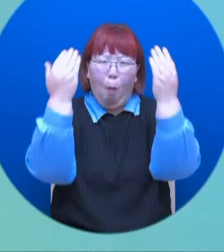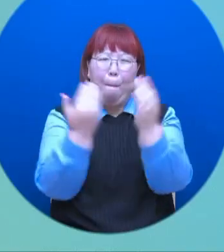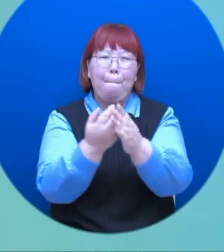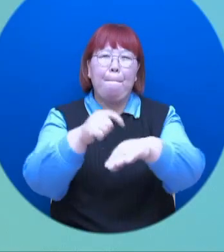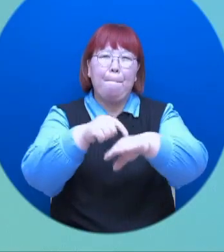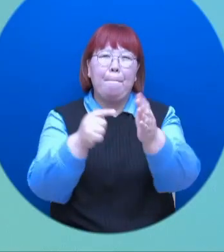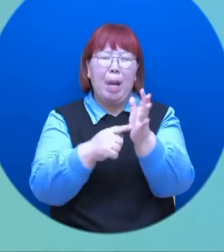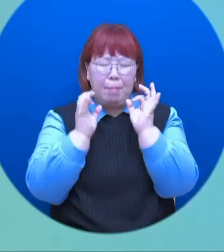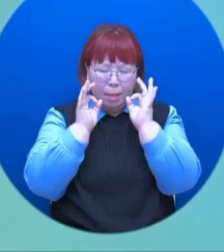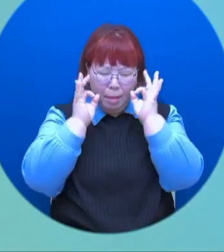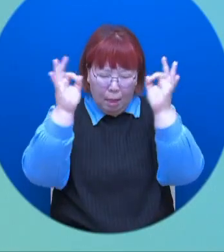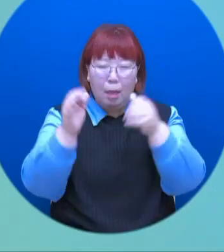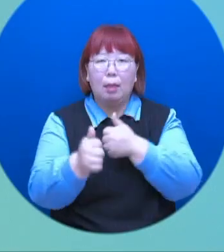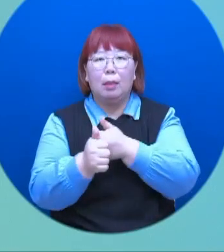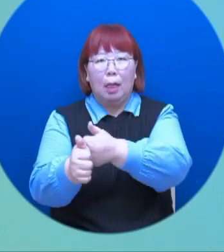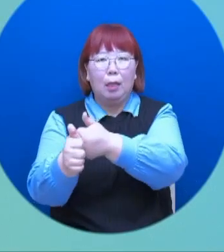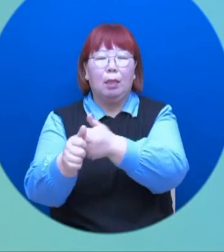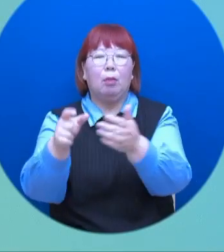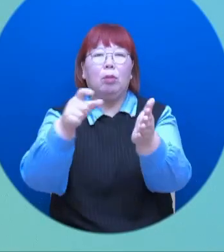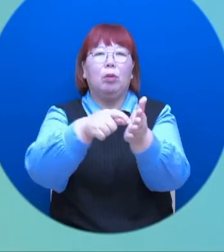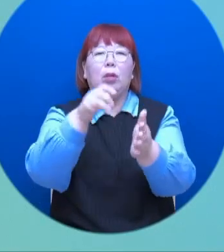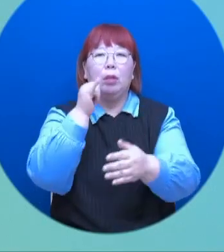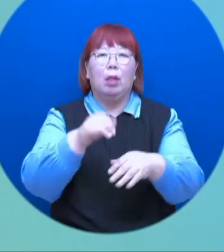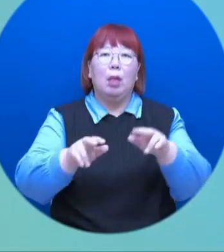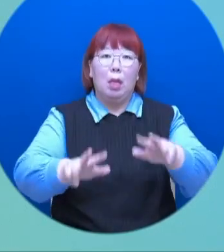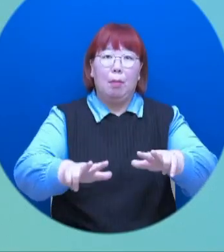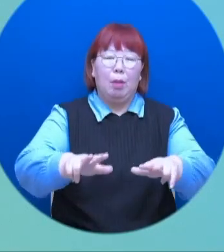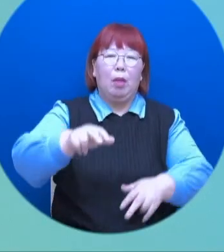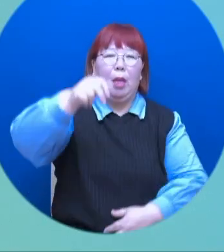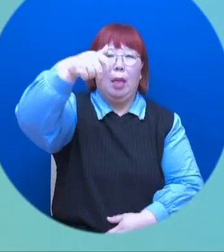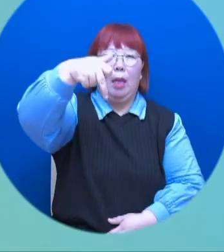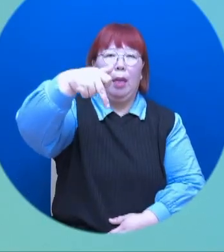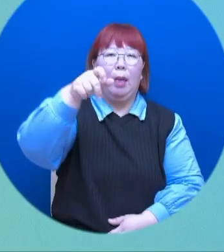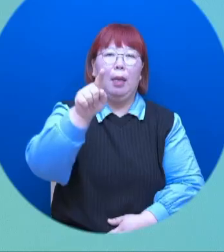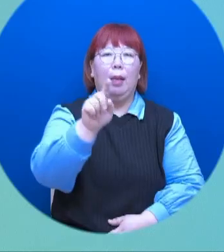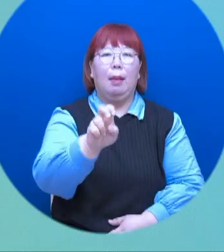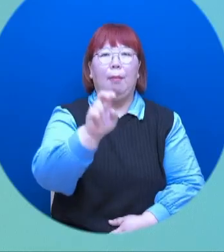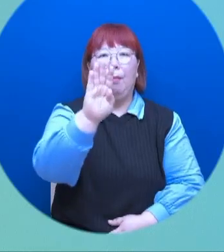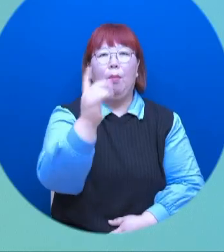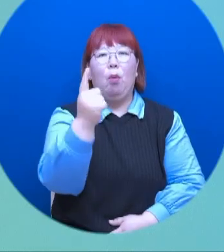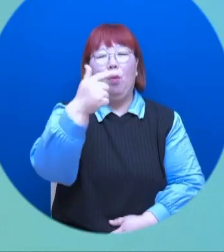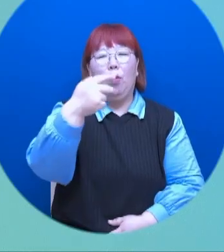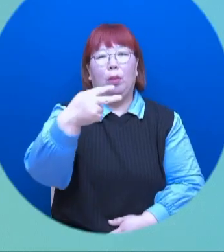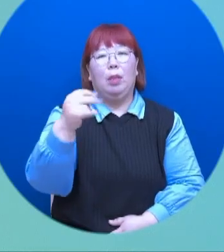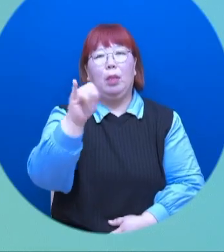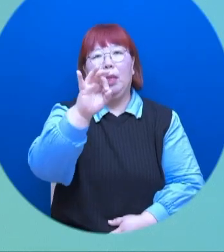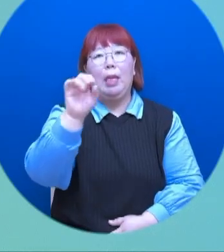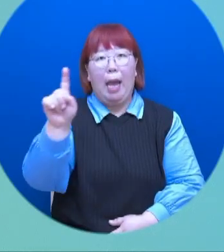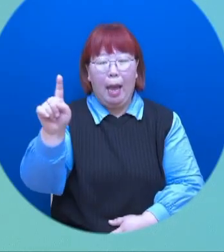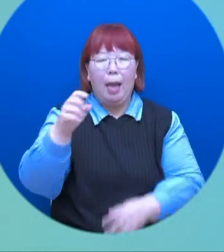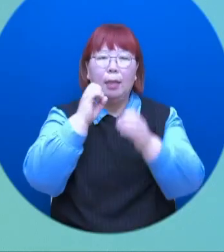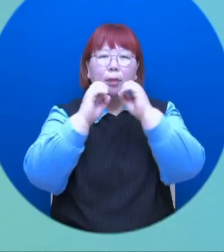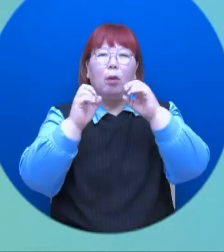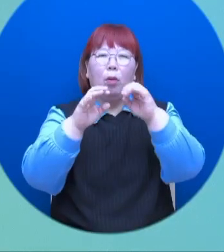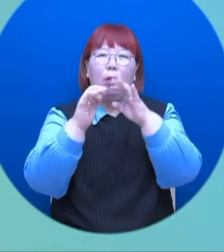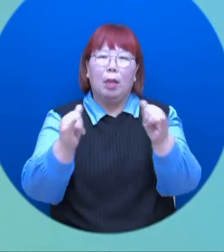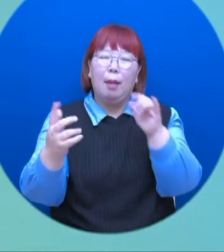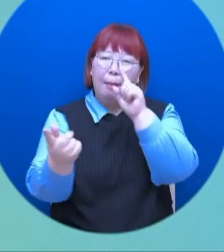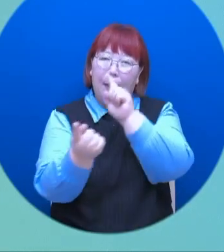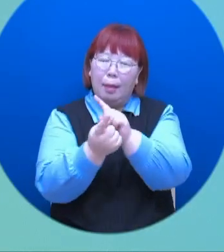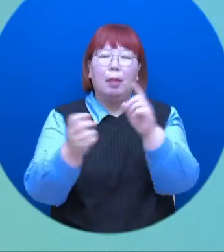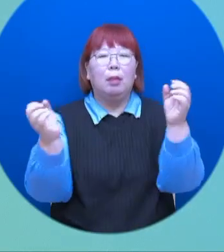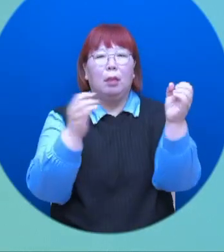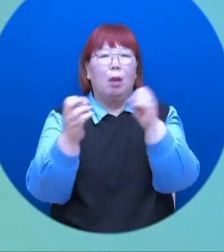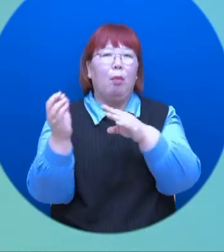거예요. 이번에 캄보디아에 가서 이제 선교사님들을 뵙고 이런저런 말씀을